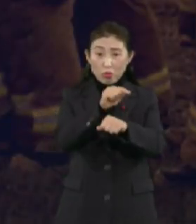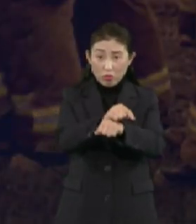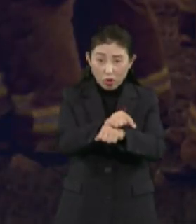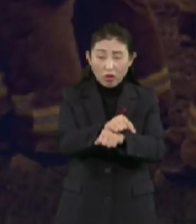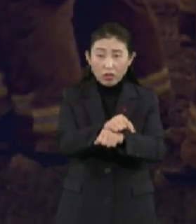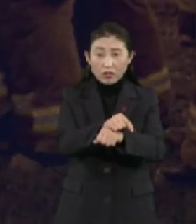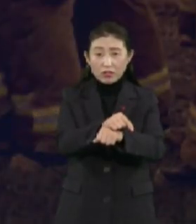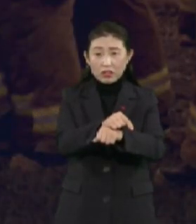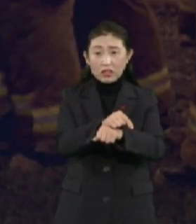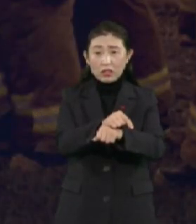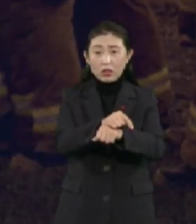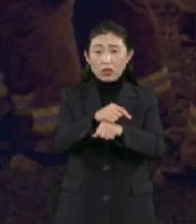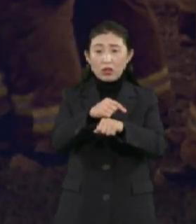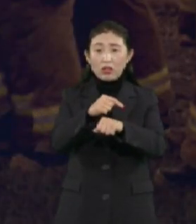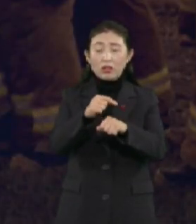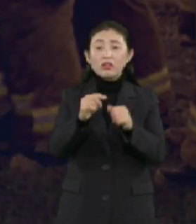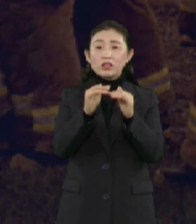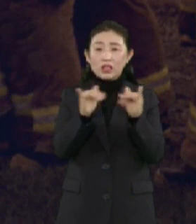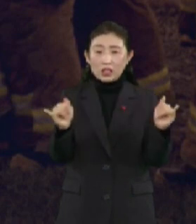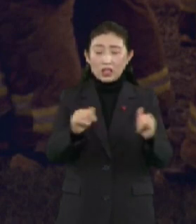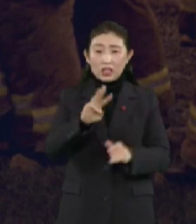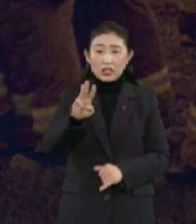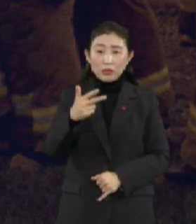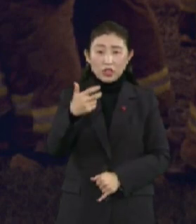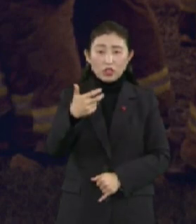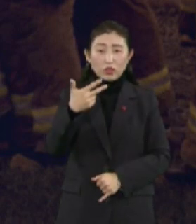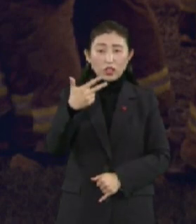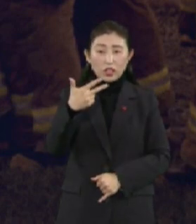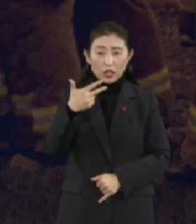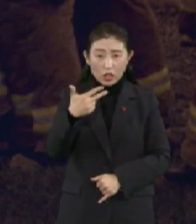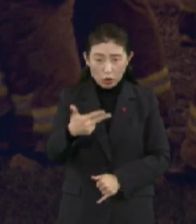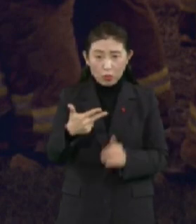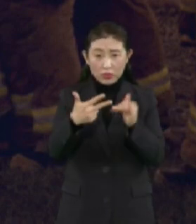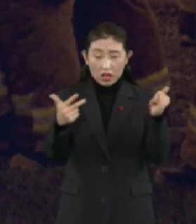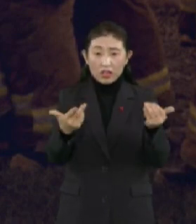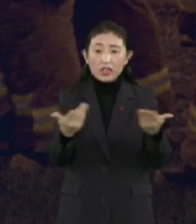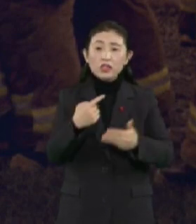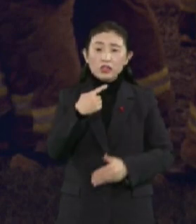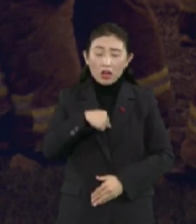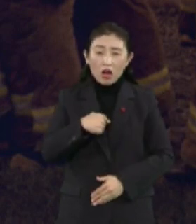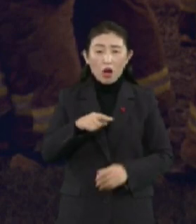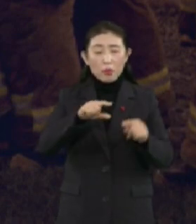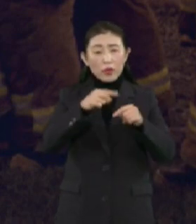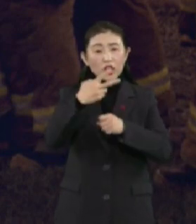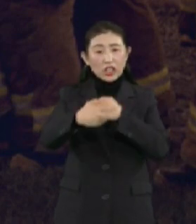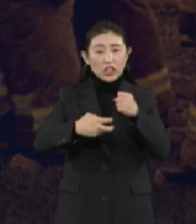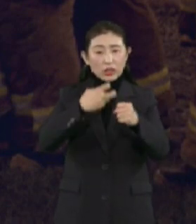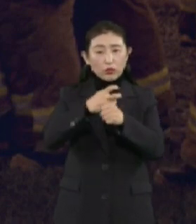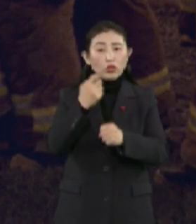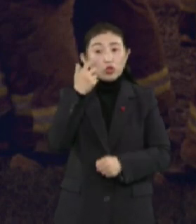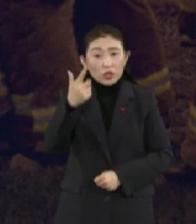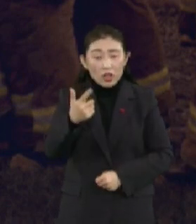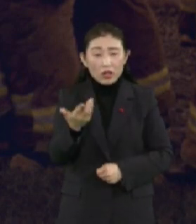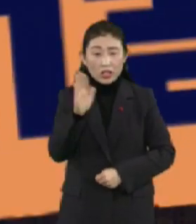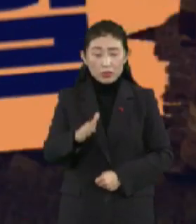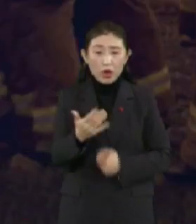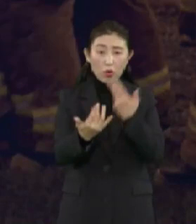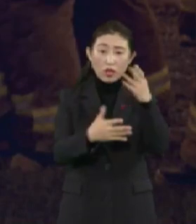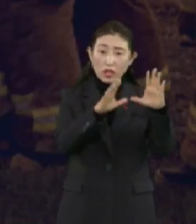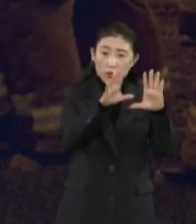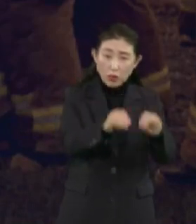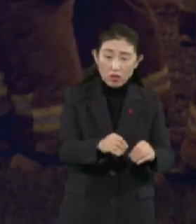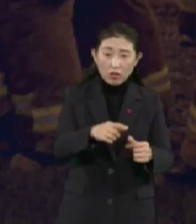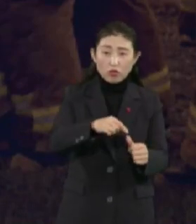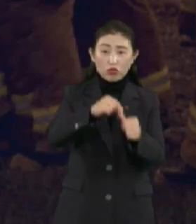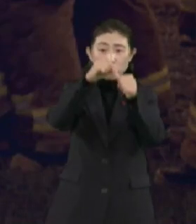공무원인 소방령 이상 간부 후보생 출신 367명의 근무 경력은 평균 20년 6개월이지만 화재 진압이나